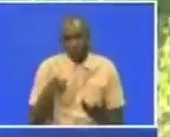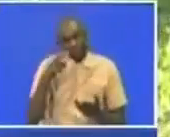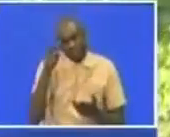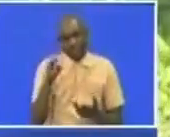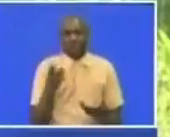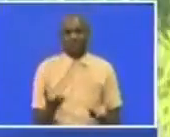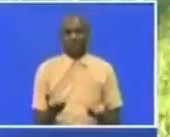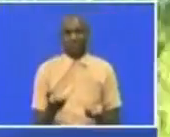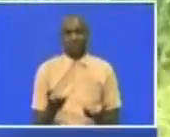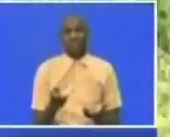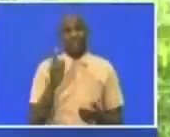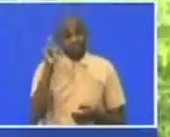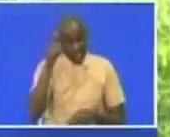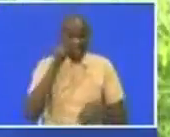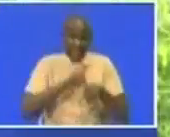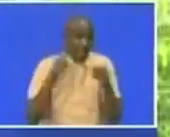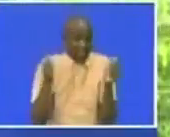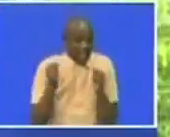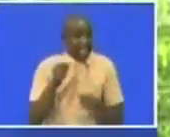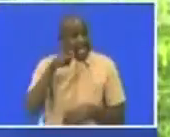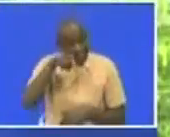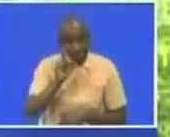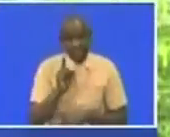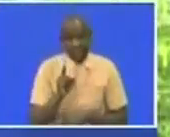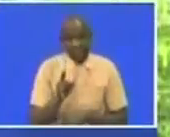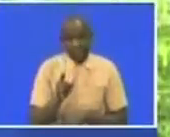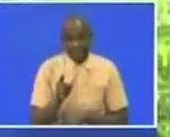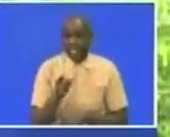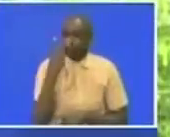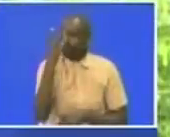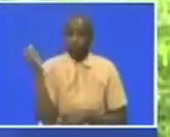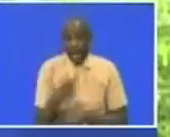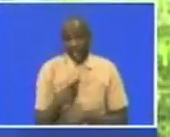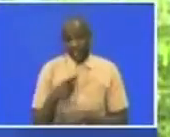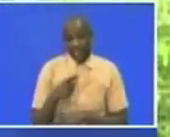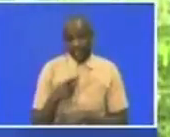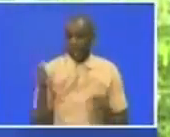chake. At first akiwa na malaria alikuwa na miezi 2.